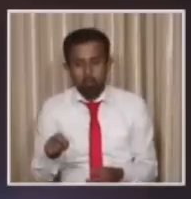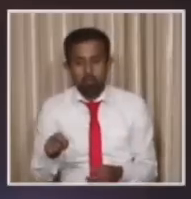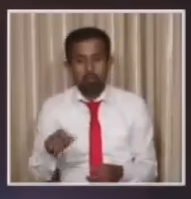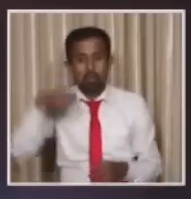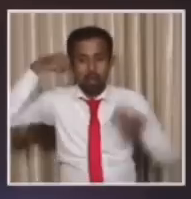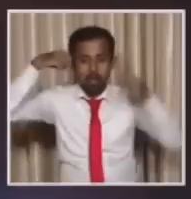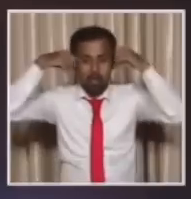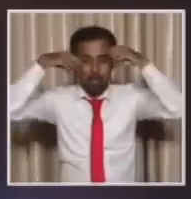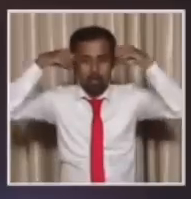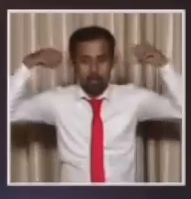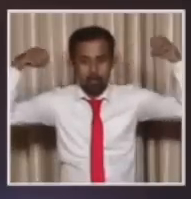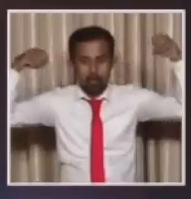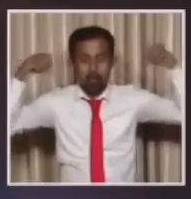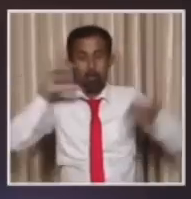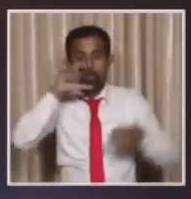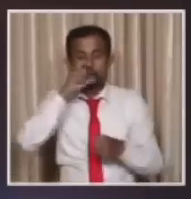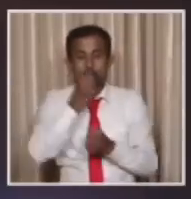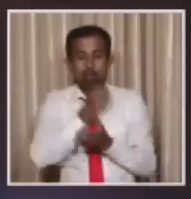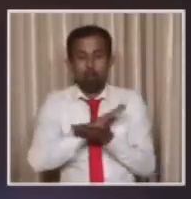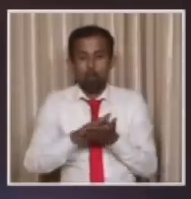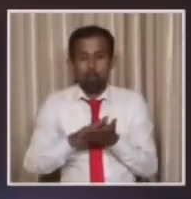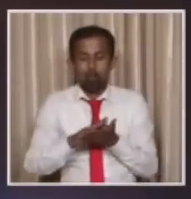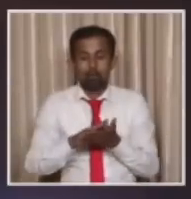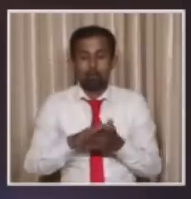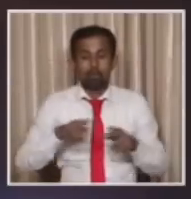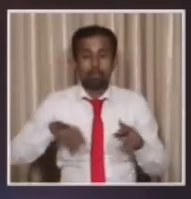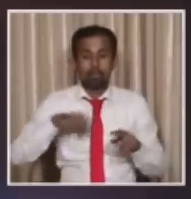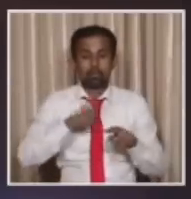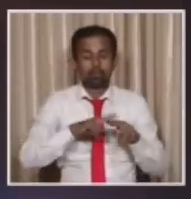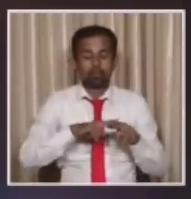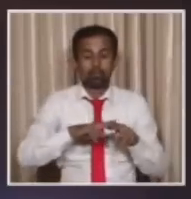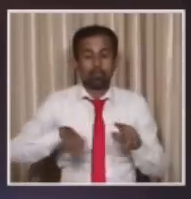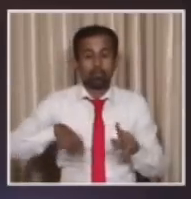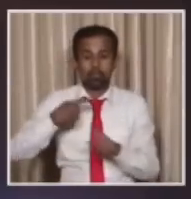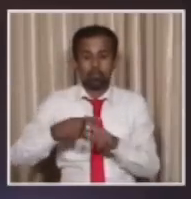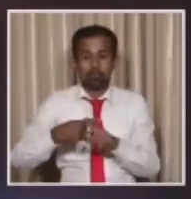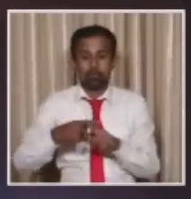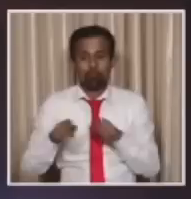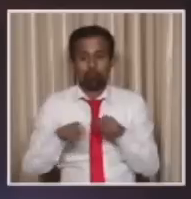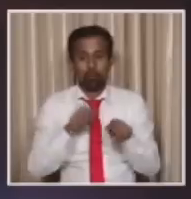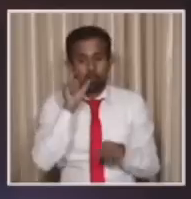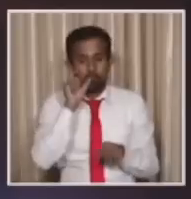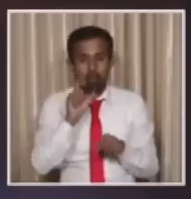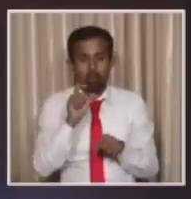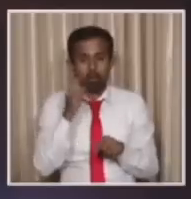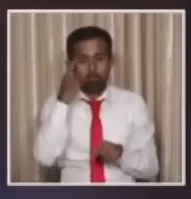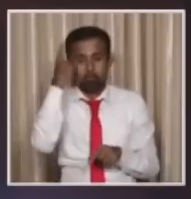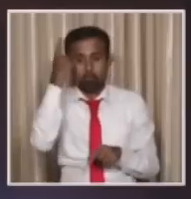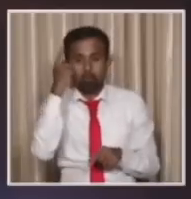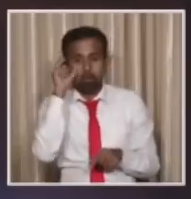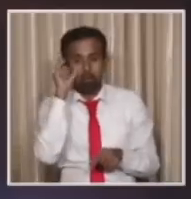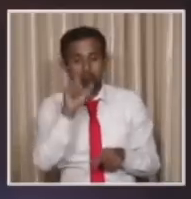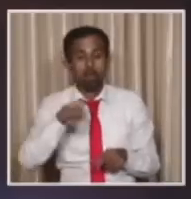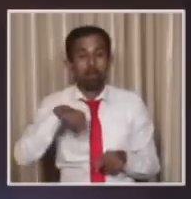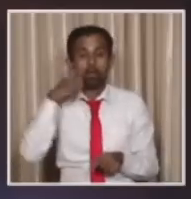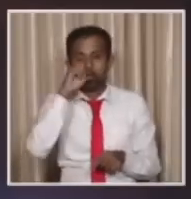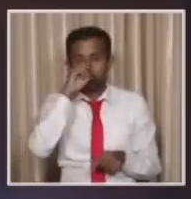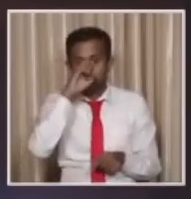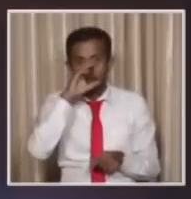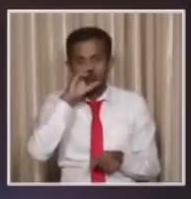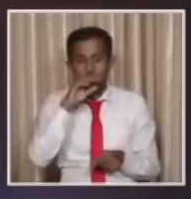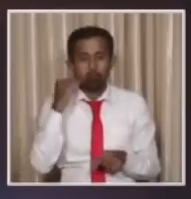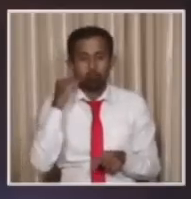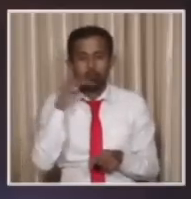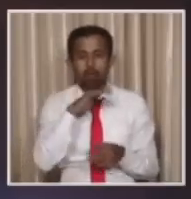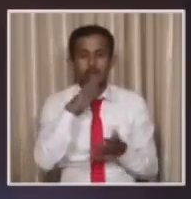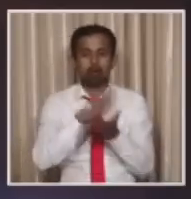ලයිට් දාලා අර කොළඹ රෙස්ටුරන්ට් වලට සිකුරාදා සෙනසුරාදායි එන සෙනඟ දාලා බලන්නවා බුද්ධියන්ස දාලා ඊළඟ දවස් උදේට අන්න ආ මිනිස්සු